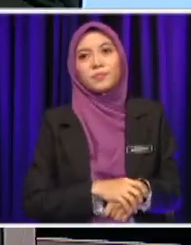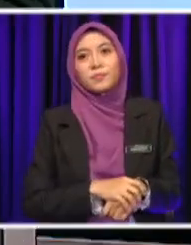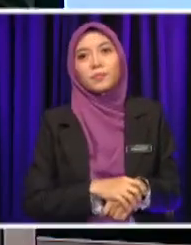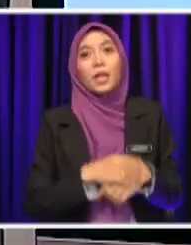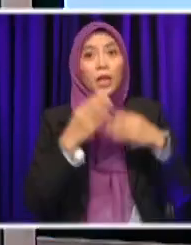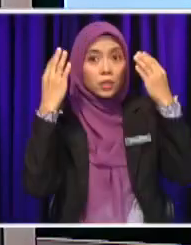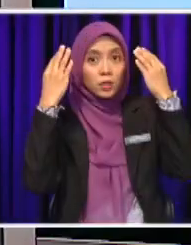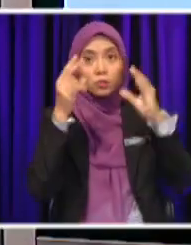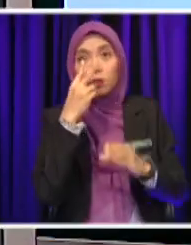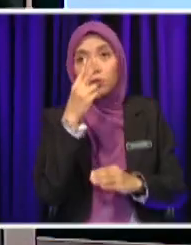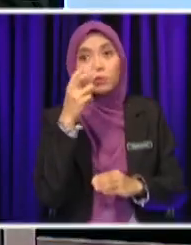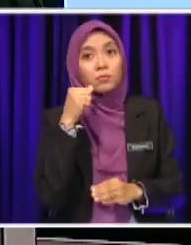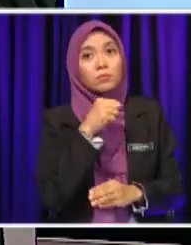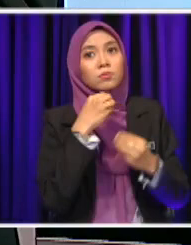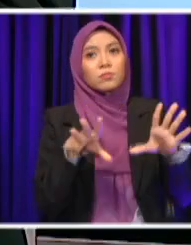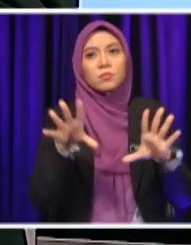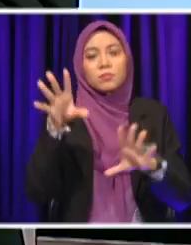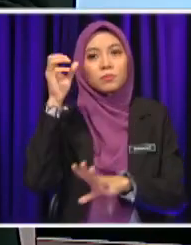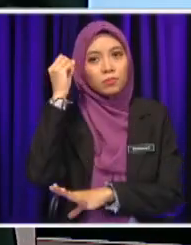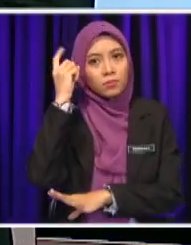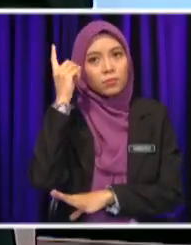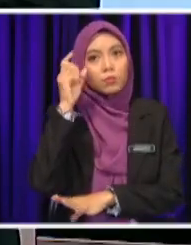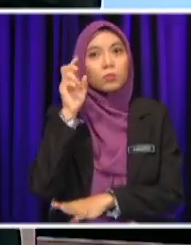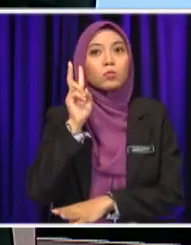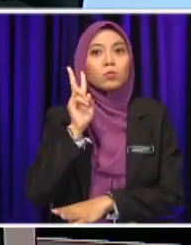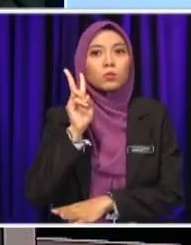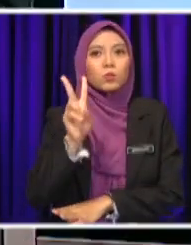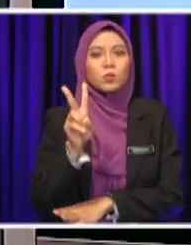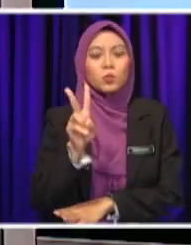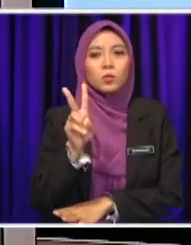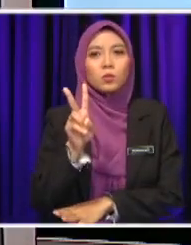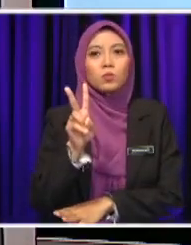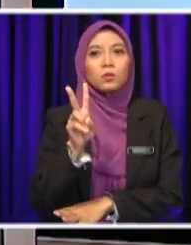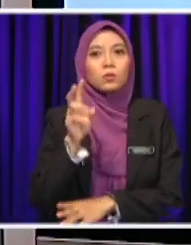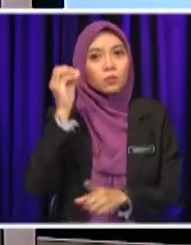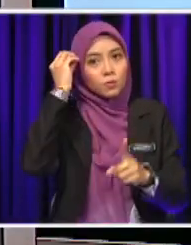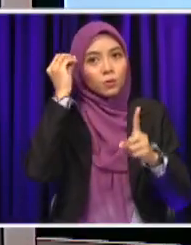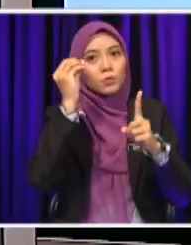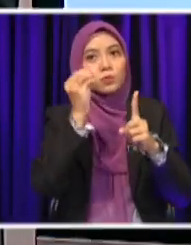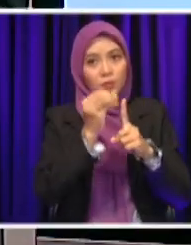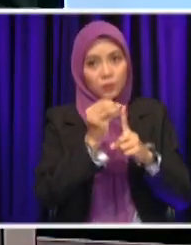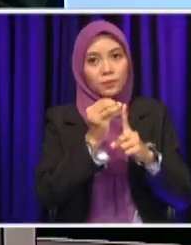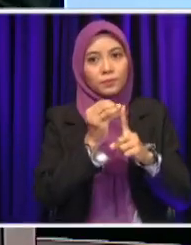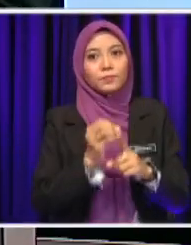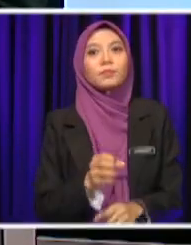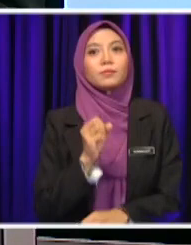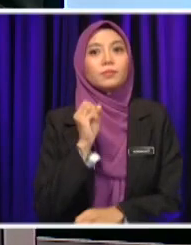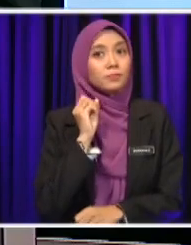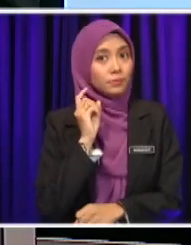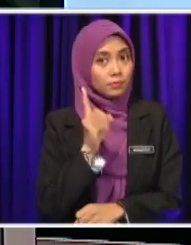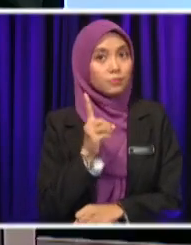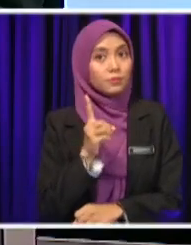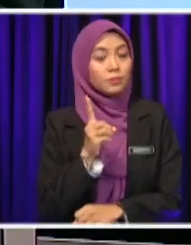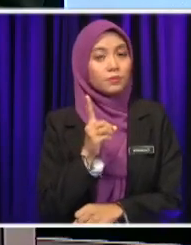nampak Aiman dah boleh, terutamanya 2 bahagian yang cikgu tekankan kepada Aiman. Yang pertama, cikgu